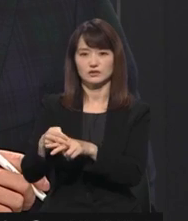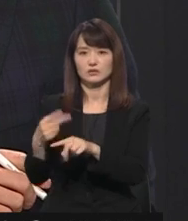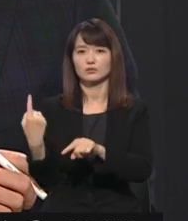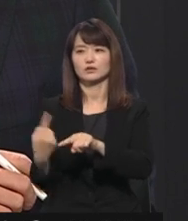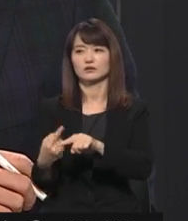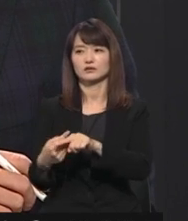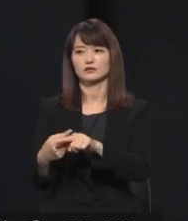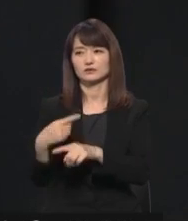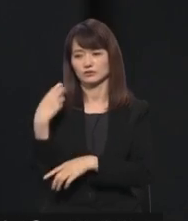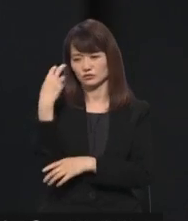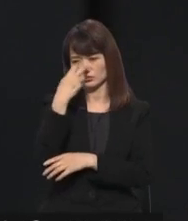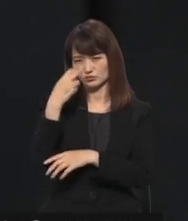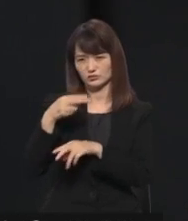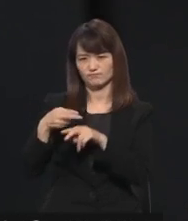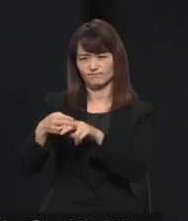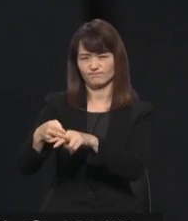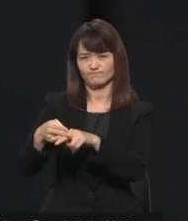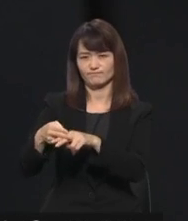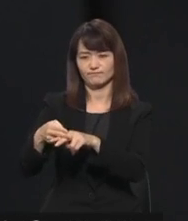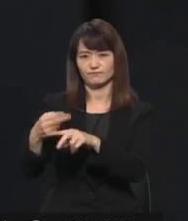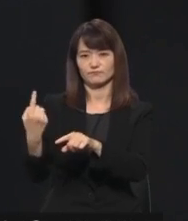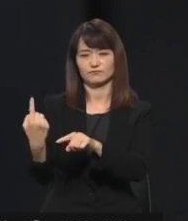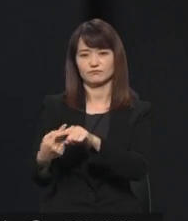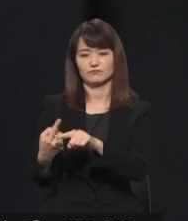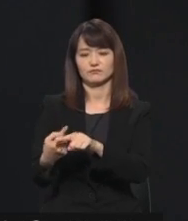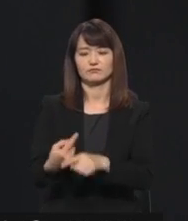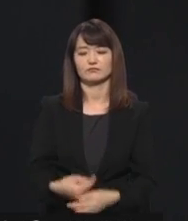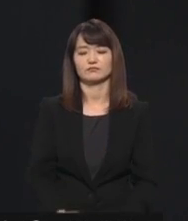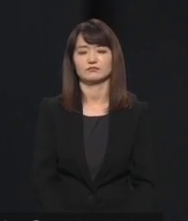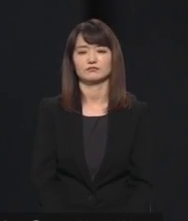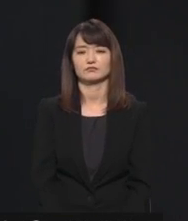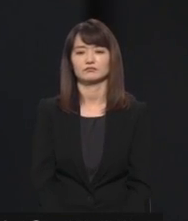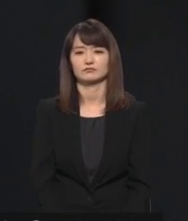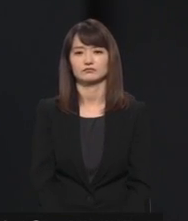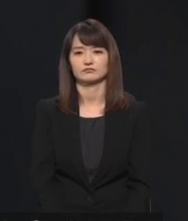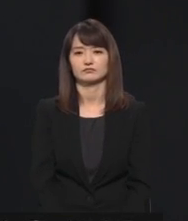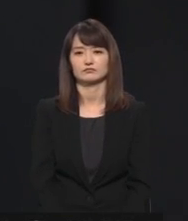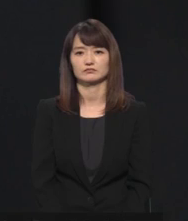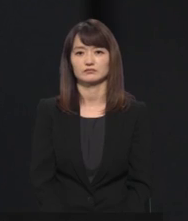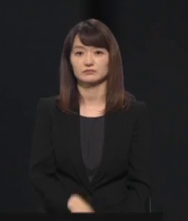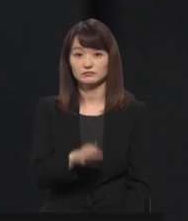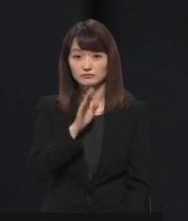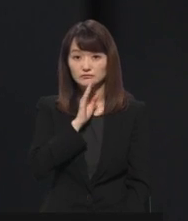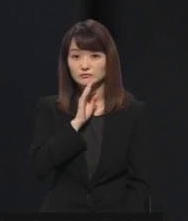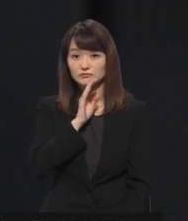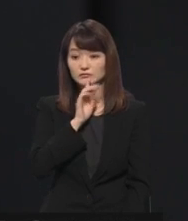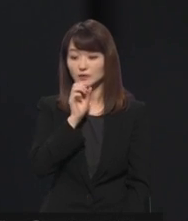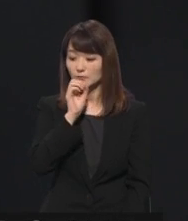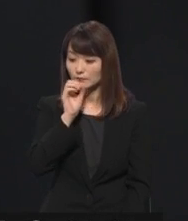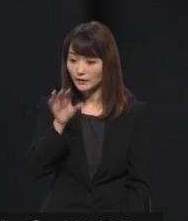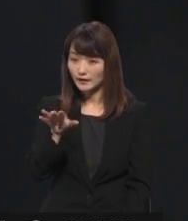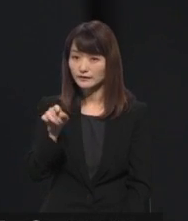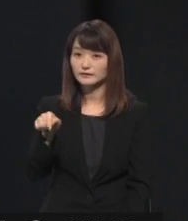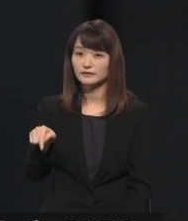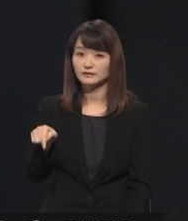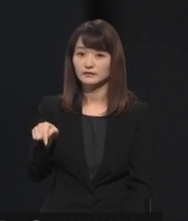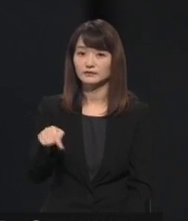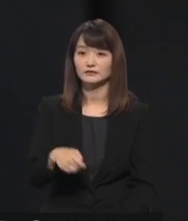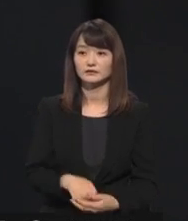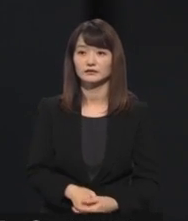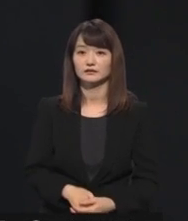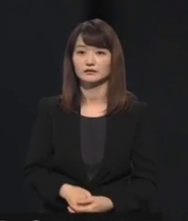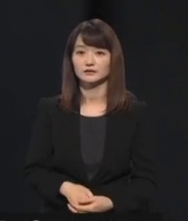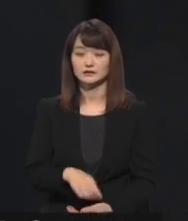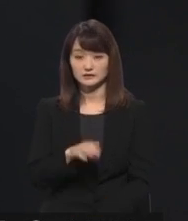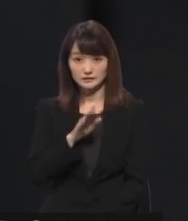수사 농담 권위의 영화 있거든요 어 만약 이런 얘기를 시점을 했다 그리고 그런 얘기가 사실